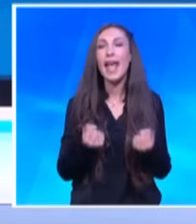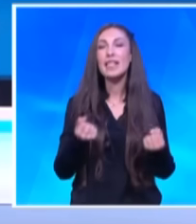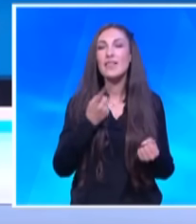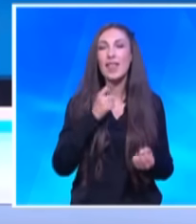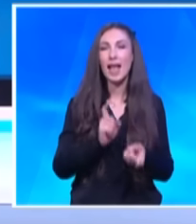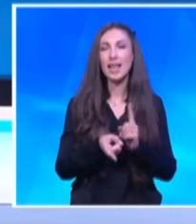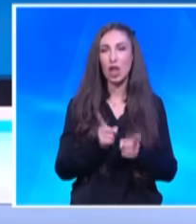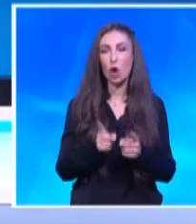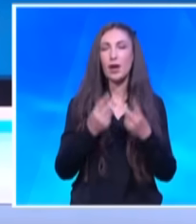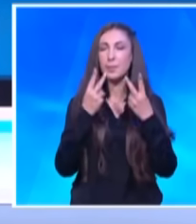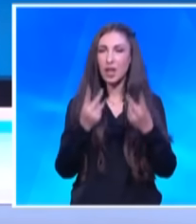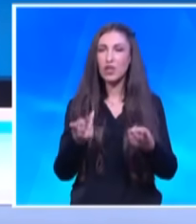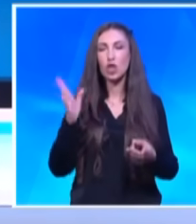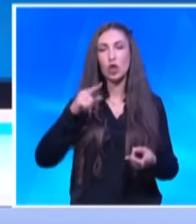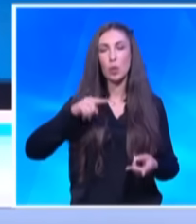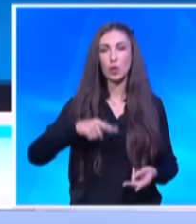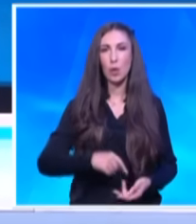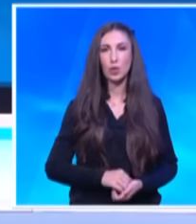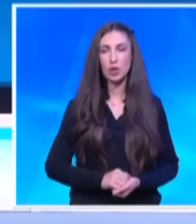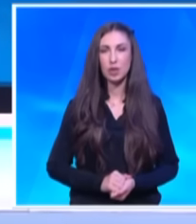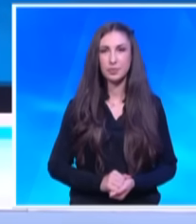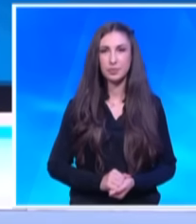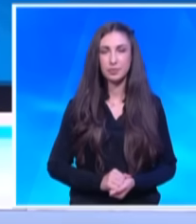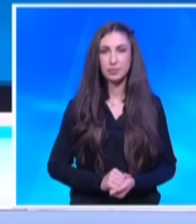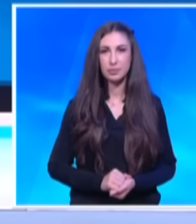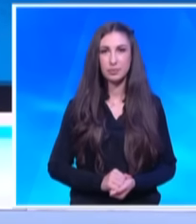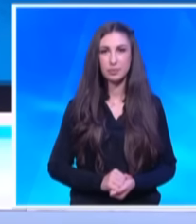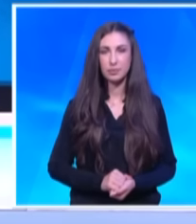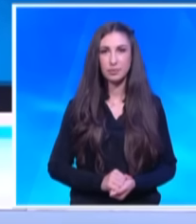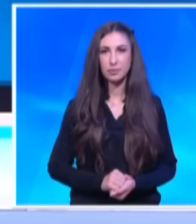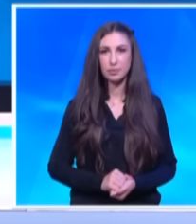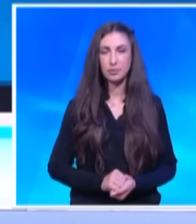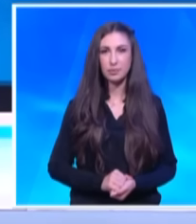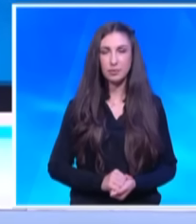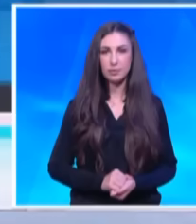включваме нашия кореспондент Красимир Кънчев. Красимире.